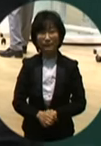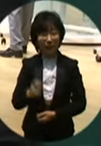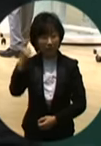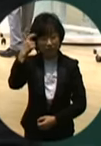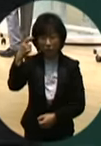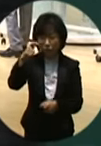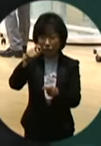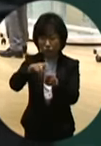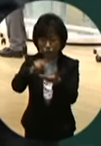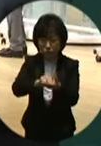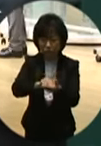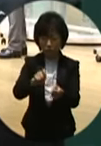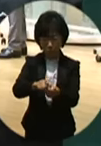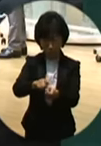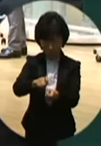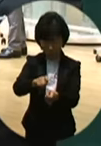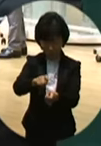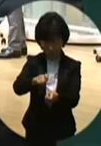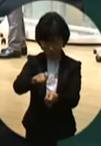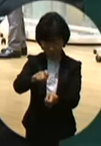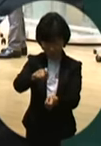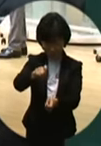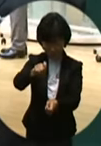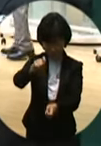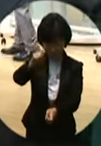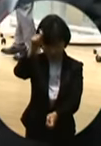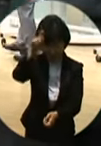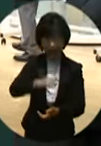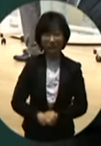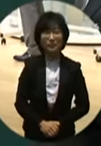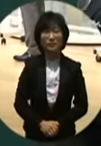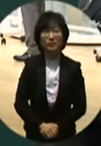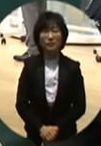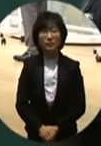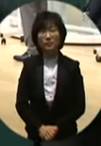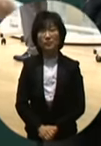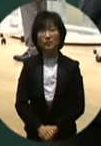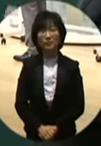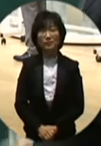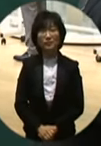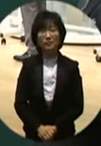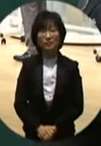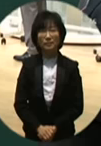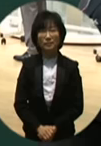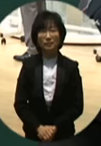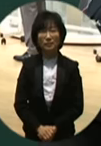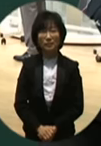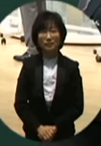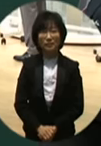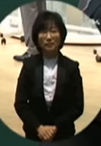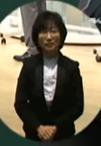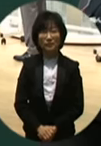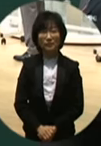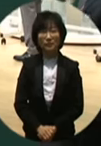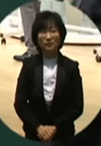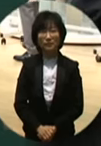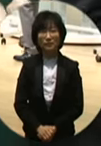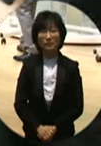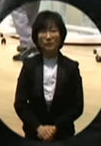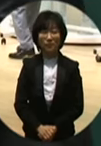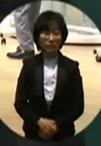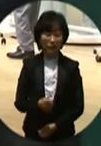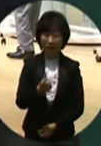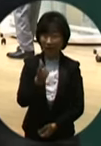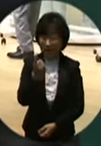오래된 문제로 발전했어. And that's why this problem developed into a very old problem. 자, 계속 보이는 겁니다. So you'll be able to see this. 일본